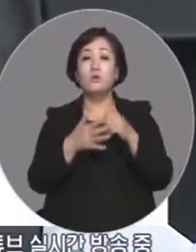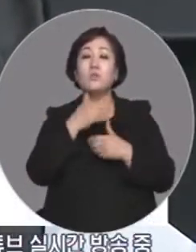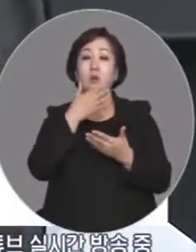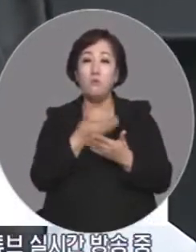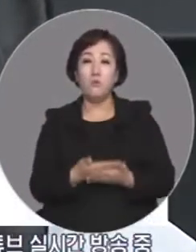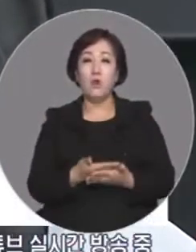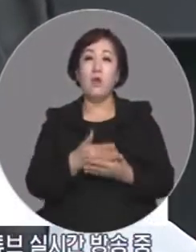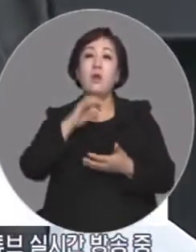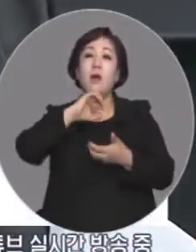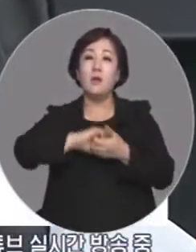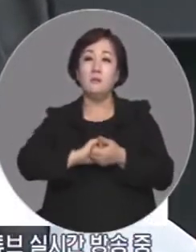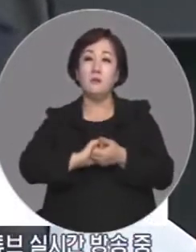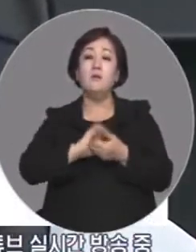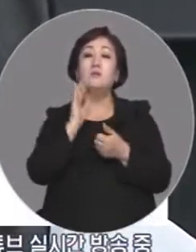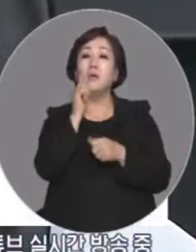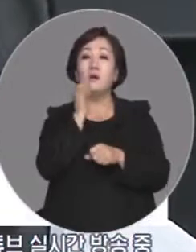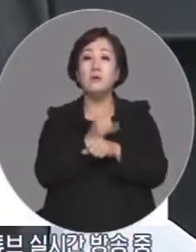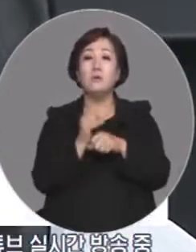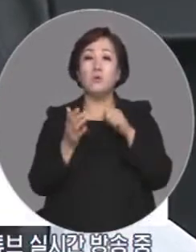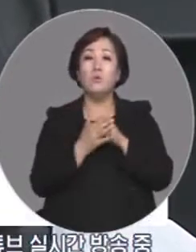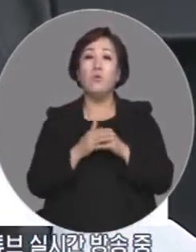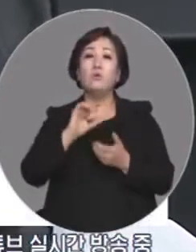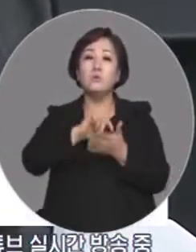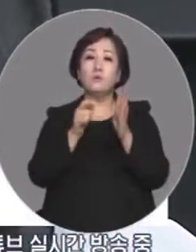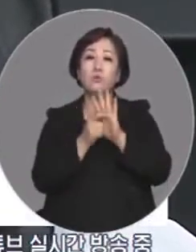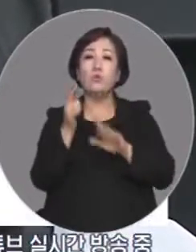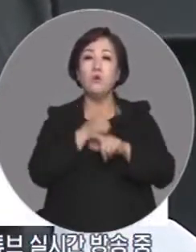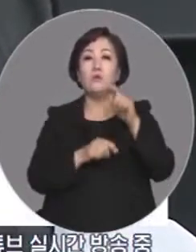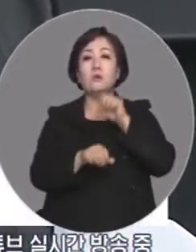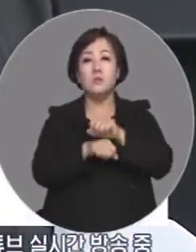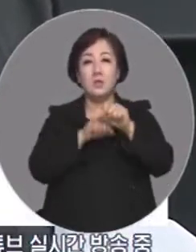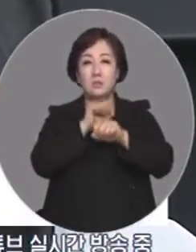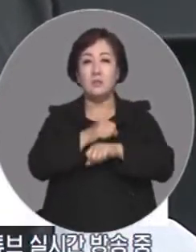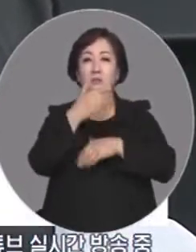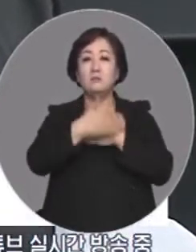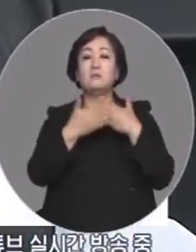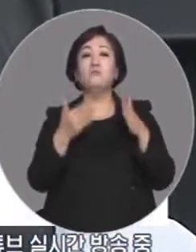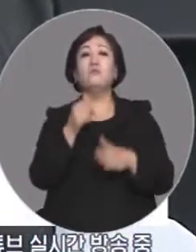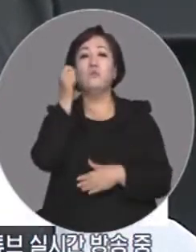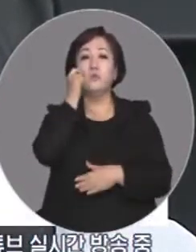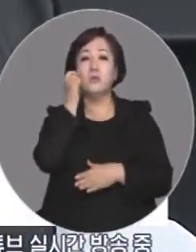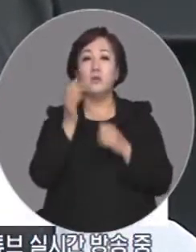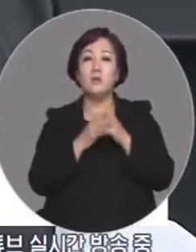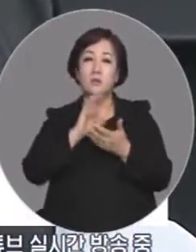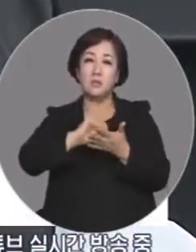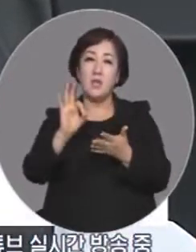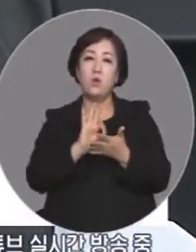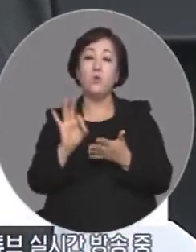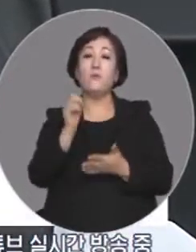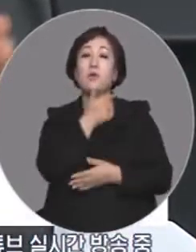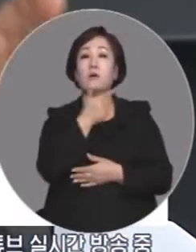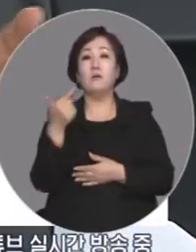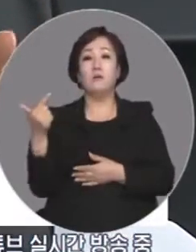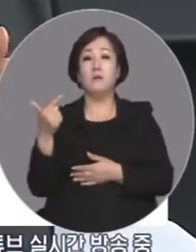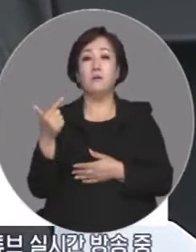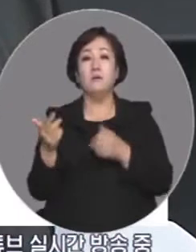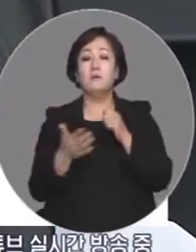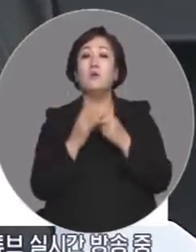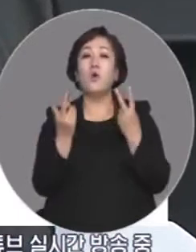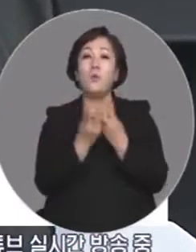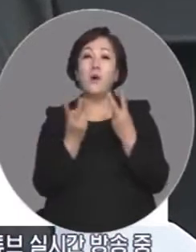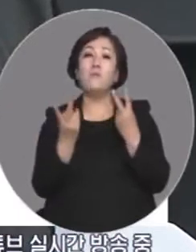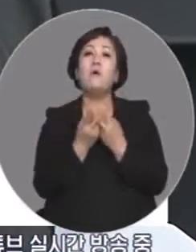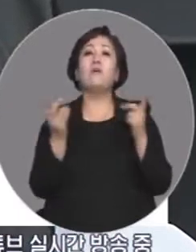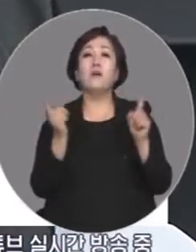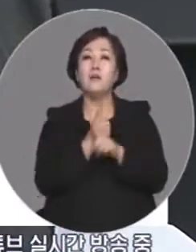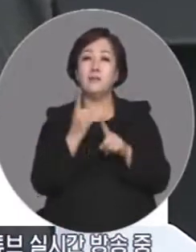무게가 이게 한정돼 있어요. 어느 이상 못 싣게 돼 있잖아, 우리나라. 실제 저 운송비가 많이 들어가기 때문에 저 운송 방법을